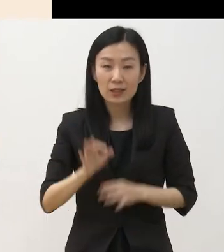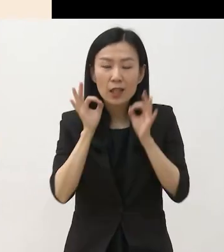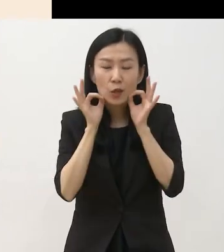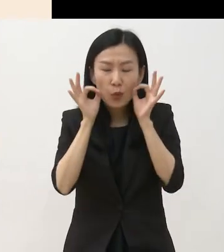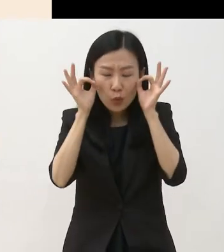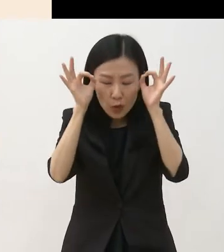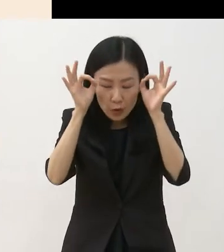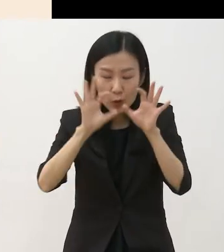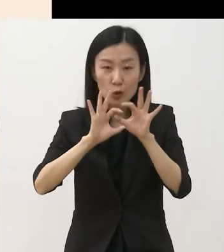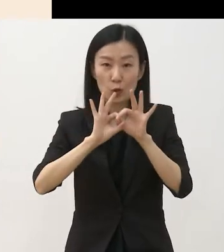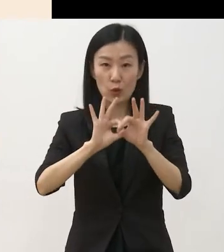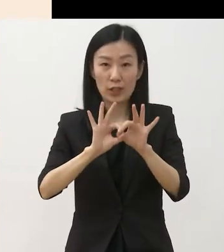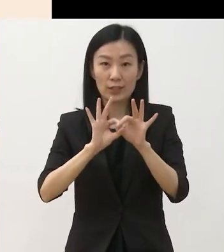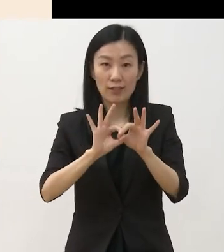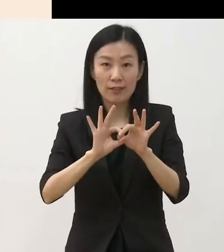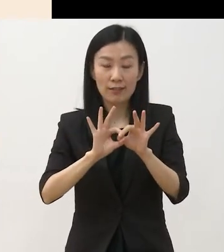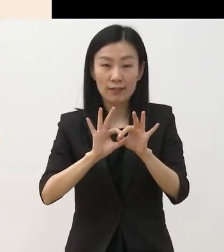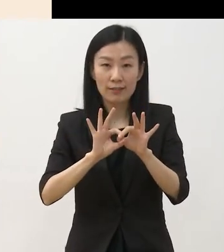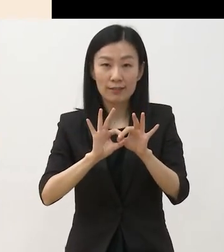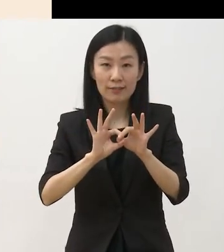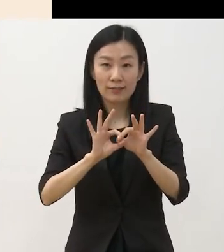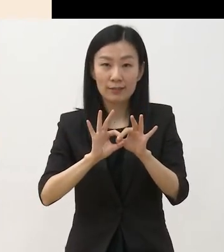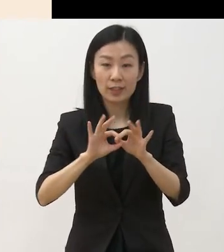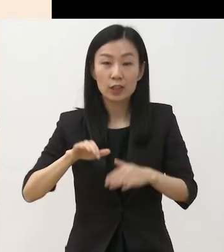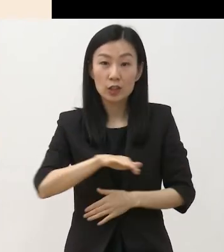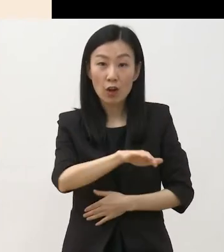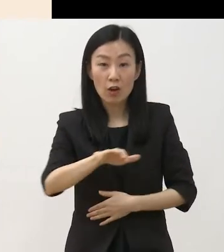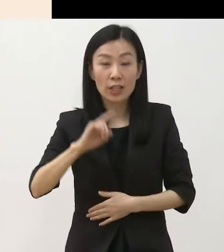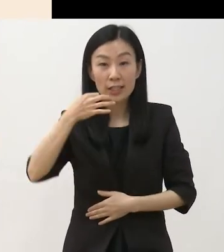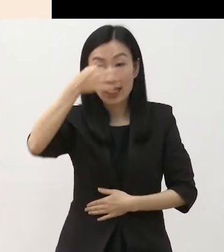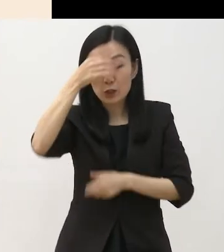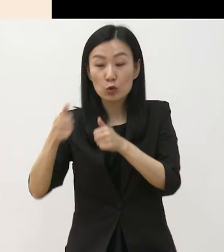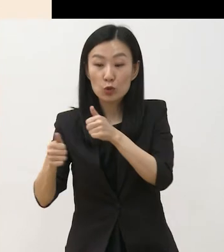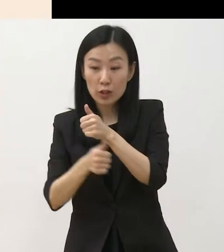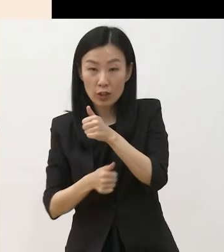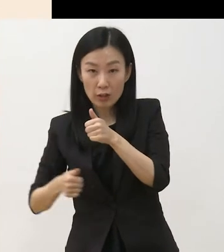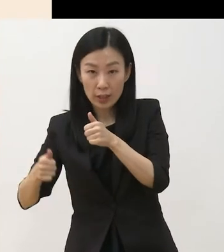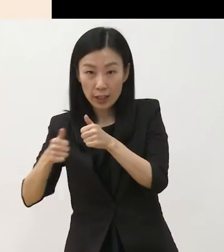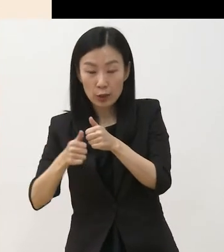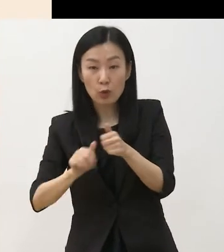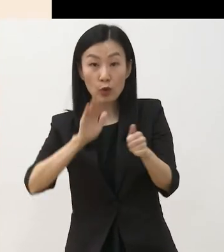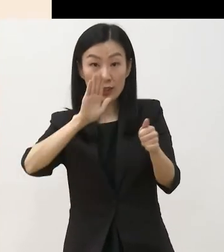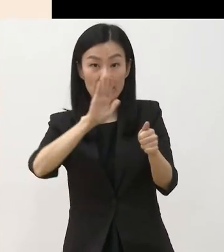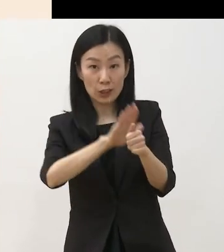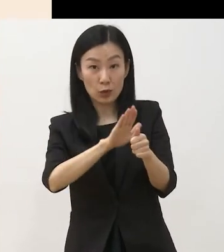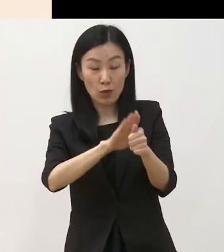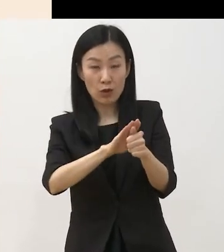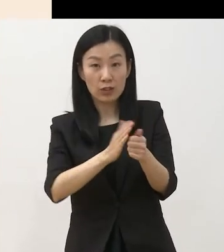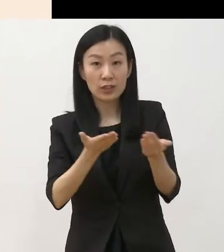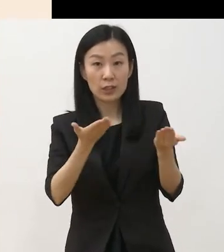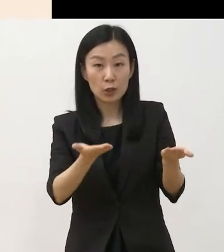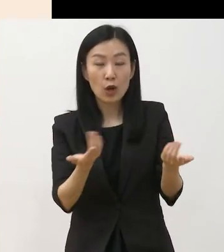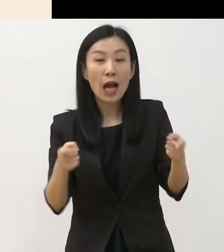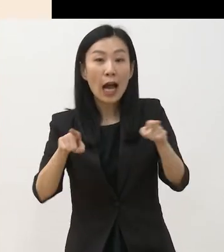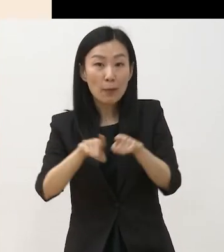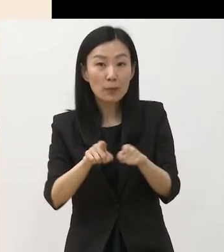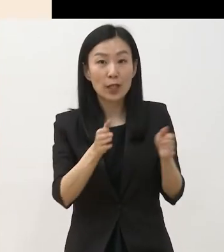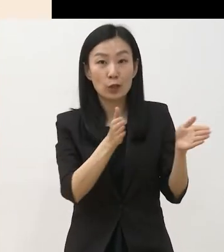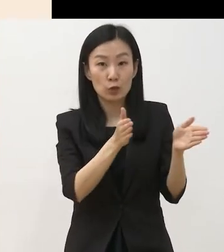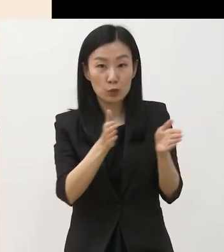노력들을 해 나가기 위해서 저희 예술이도 함께 절대적으로 지원을 하며 이 과정을 함께